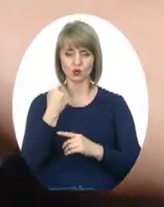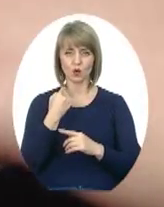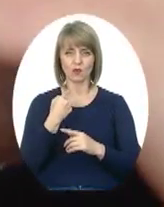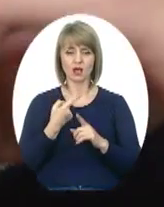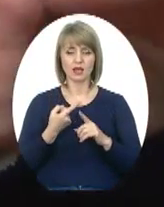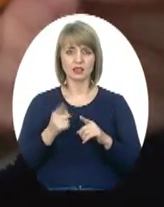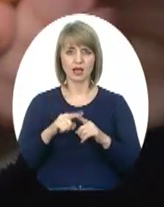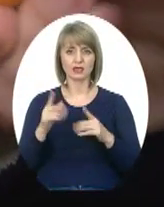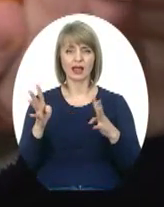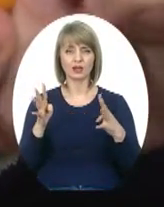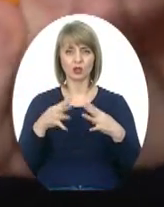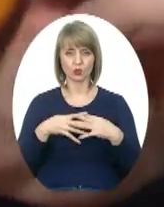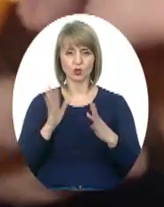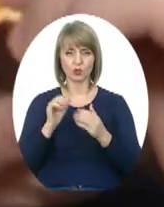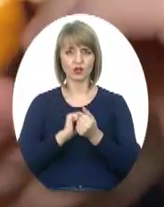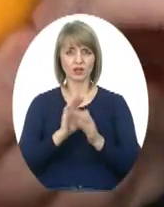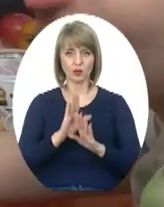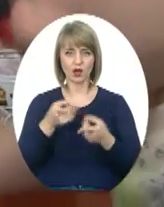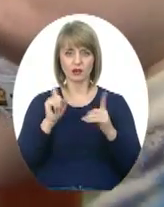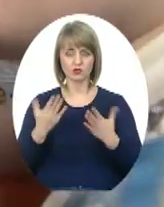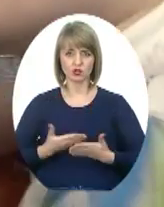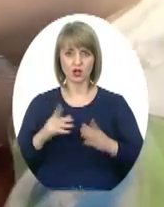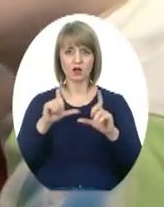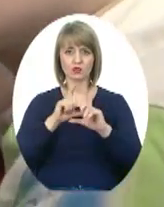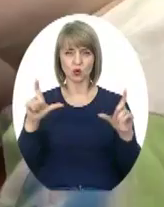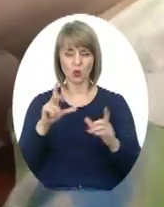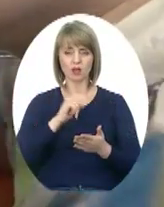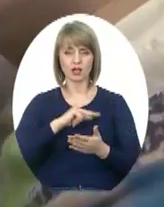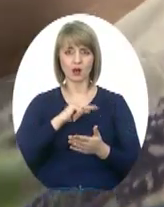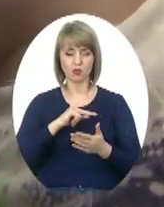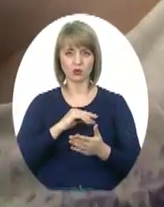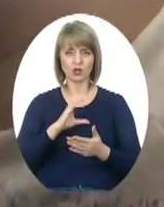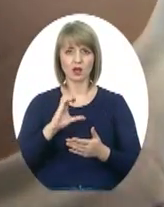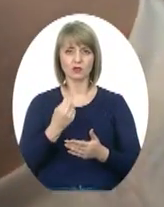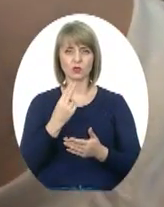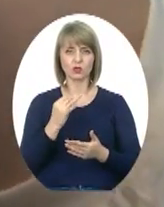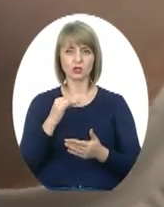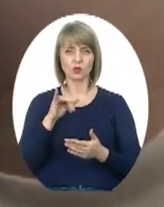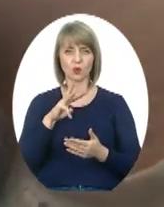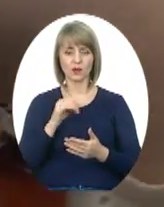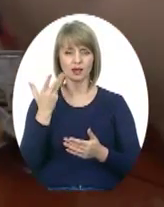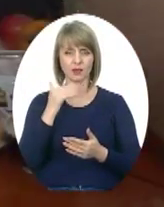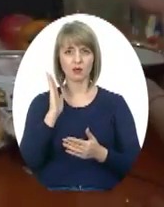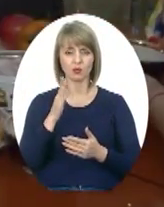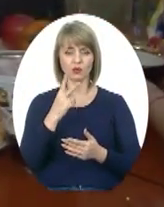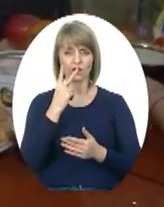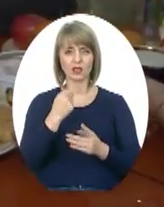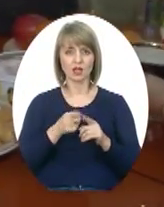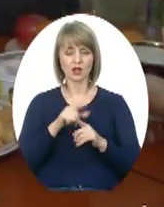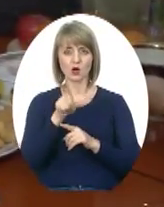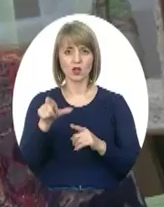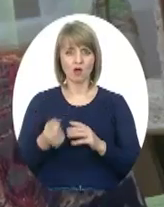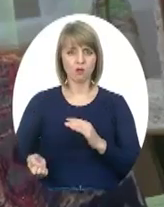поворачиваться лицом, если вот эта инклюзия, она будет не на бумаге, а реально в жизни, в школах, на работе, то есть в социуме, когда мы будем видеть этих